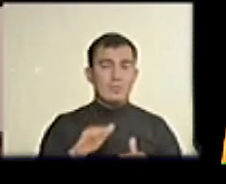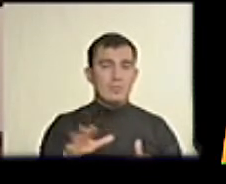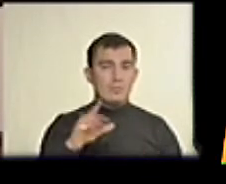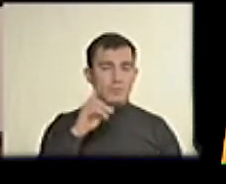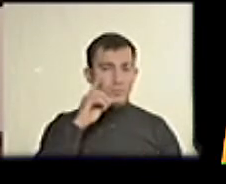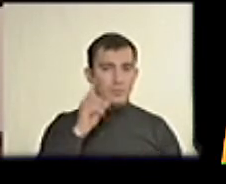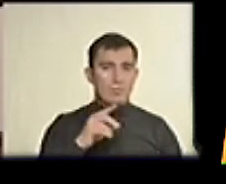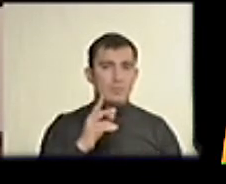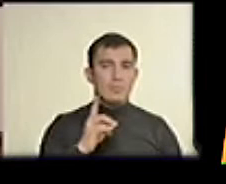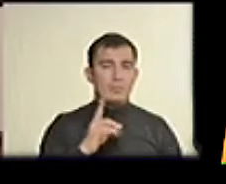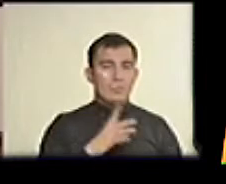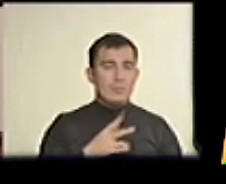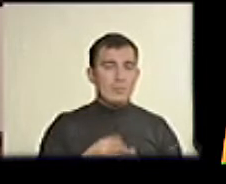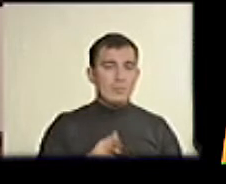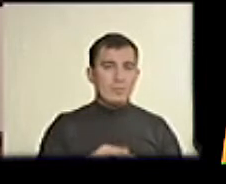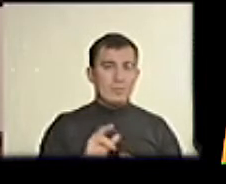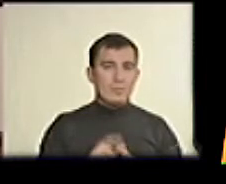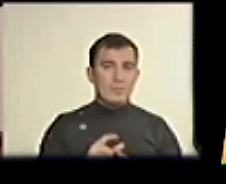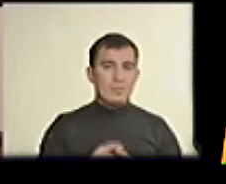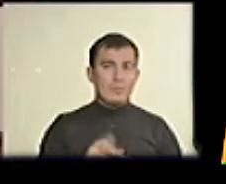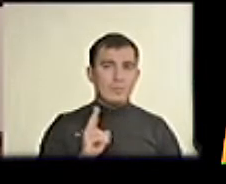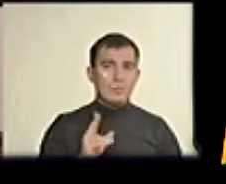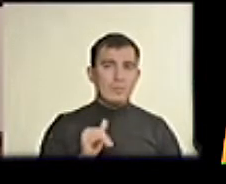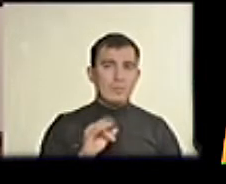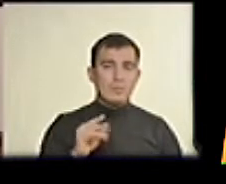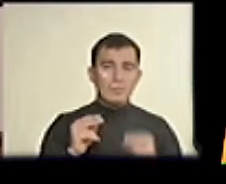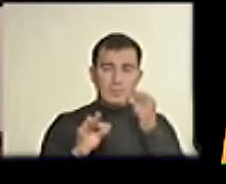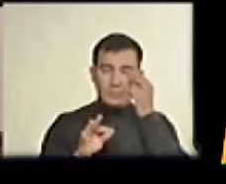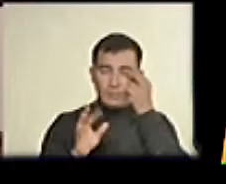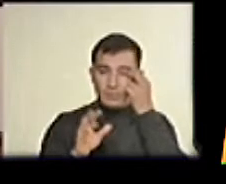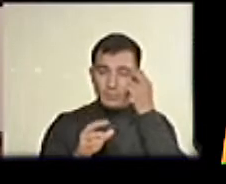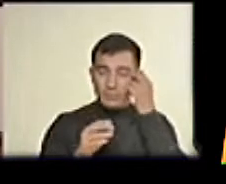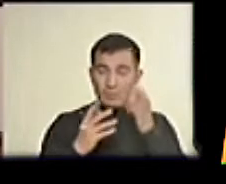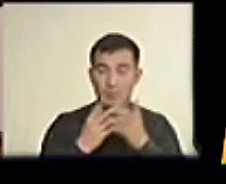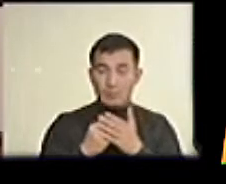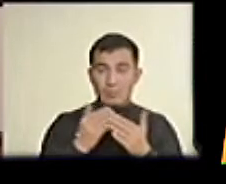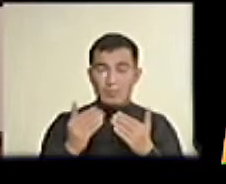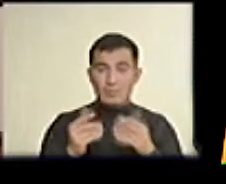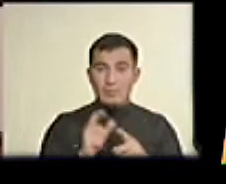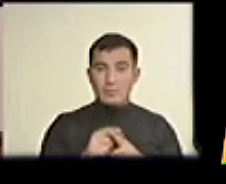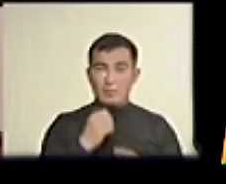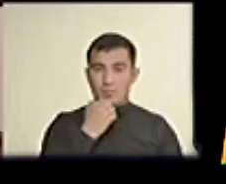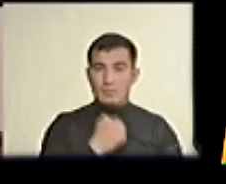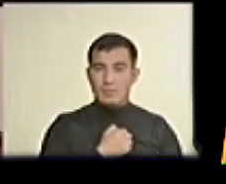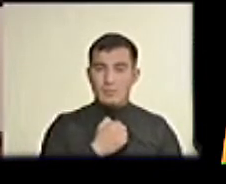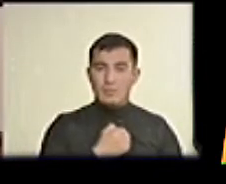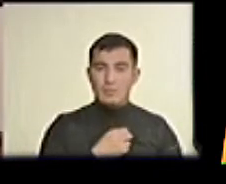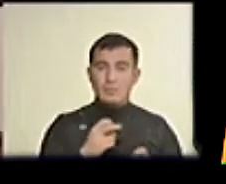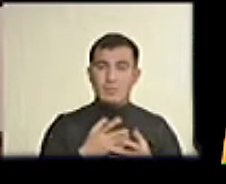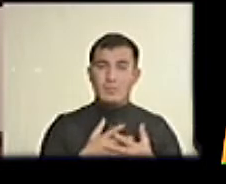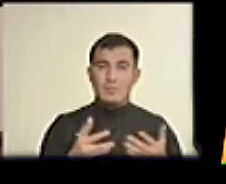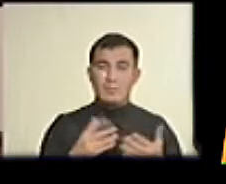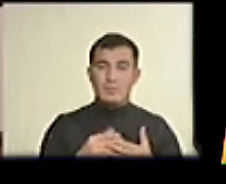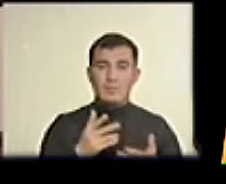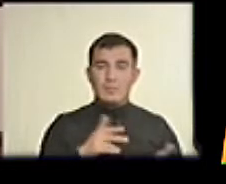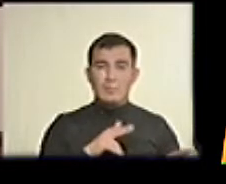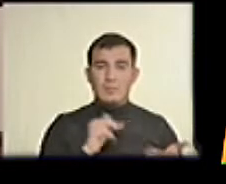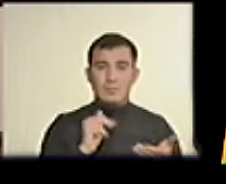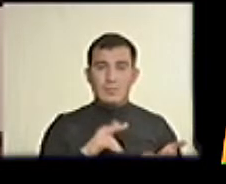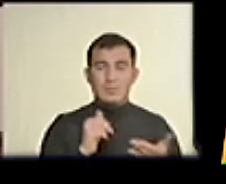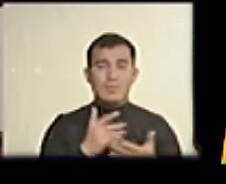bir eslab ko'rsinchi. Harbiy ish mavzusidan o'tgan edik. Qo'rchi bu o'sha qurol aslahalar